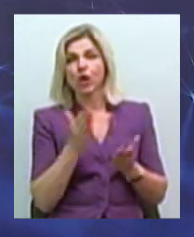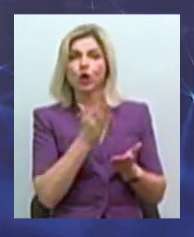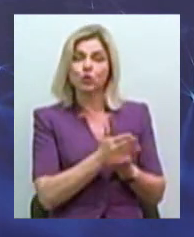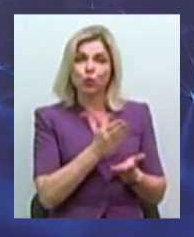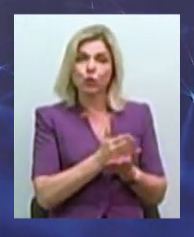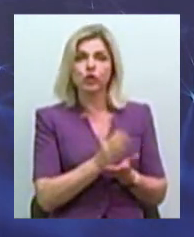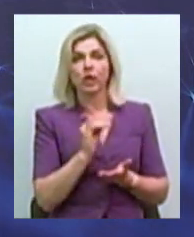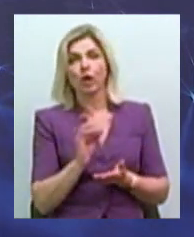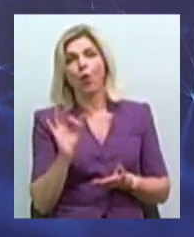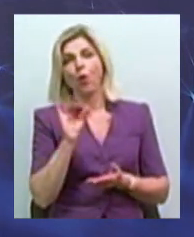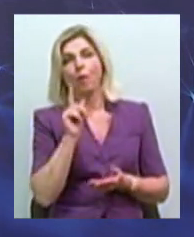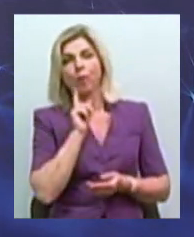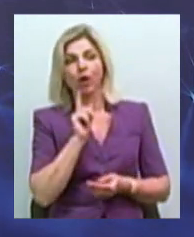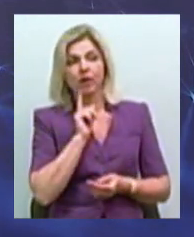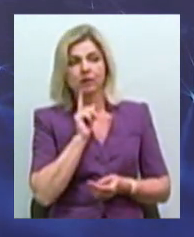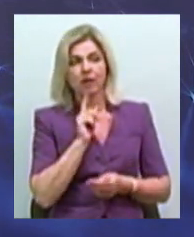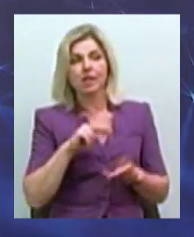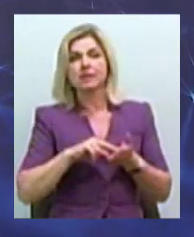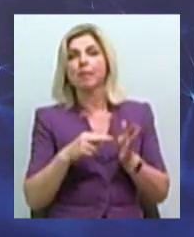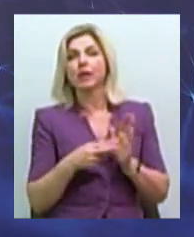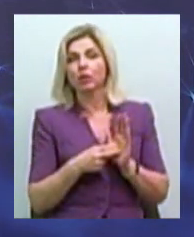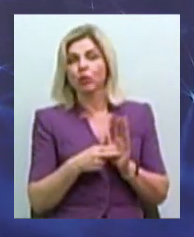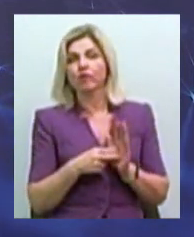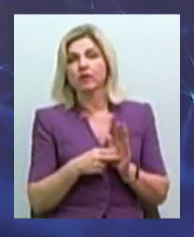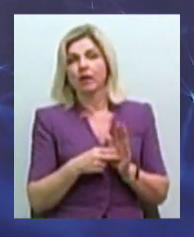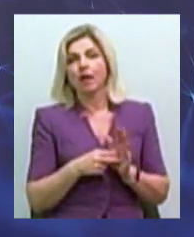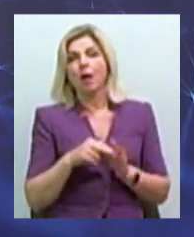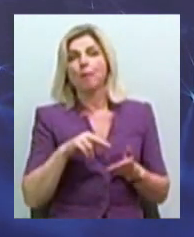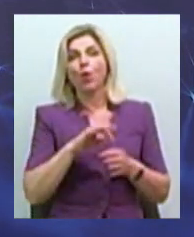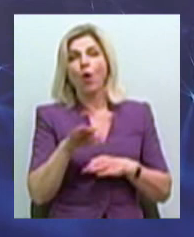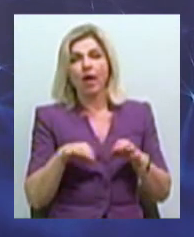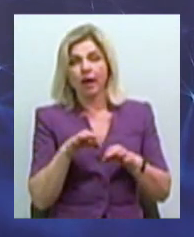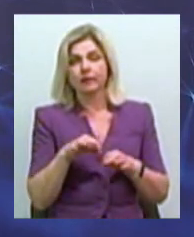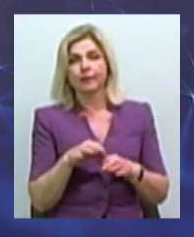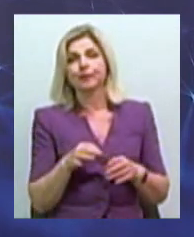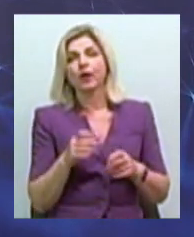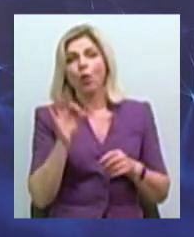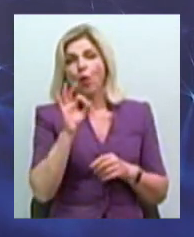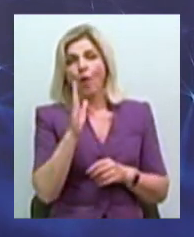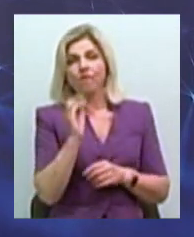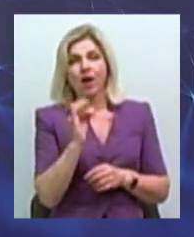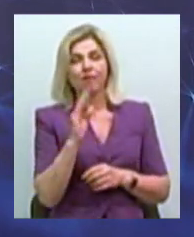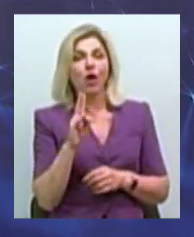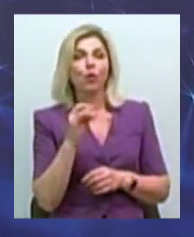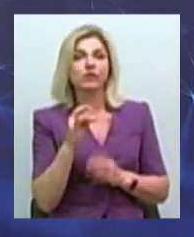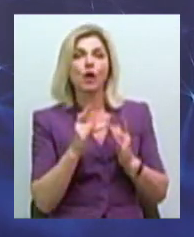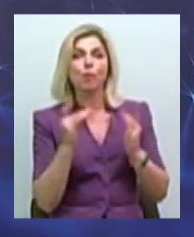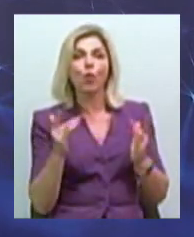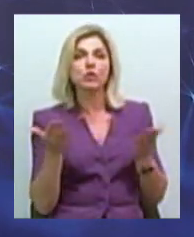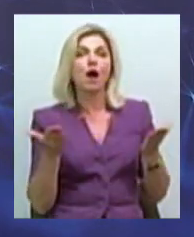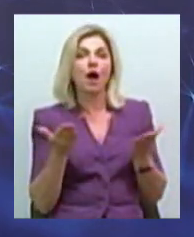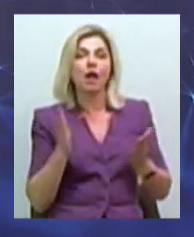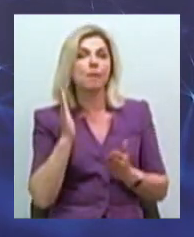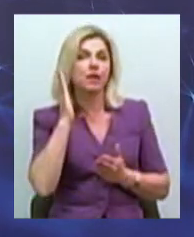про поки що запланований у якості проєкту. Кілька слів по Варварівському мосту. Які перспективи